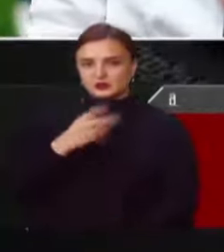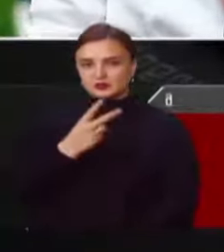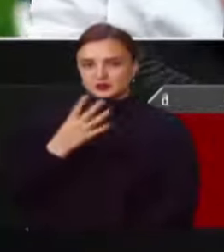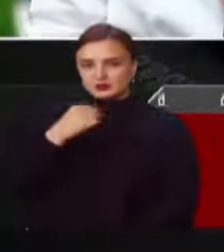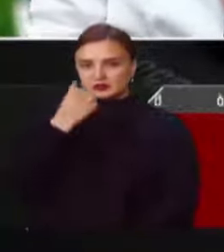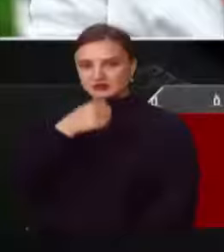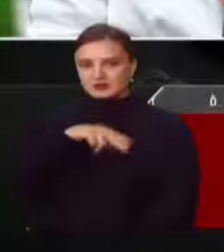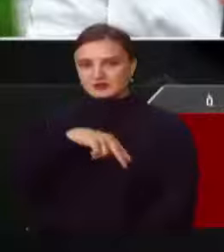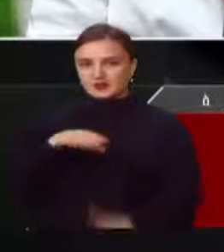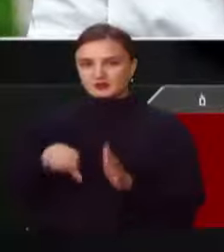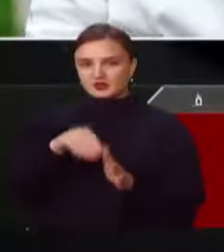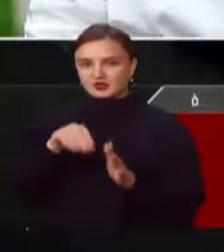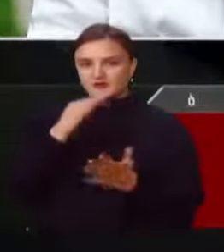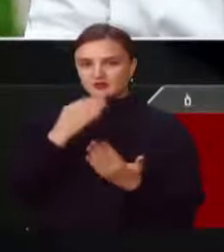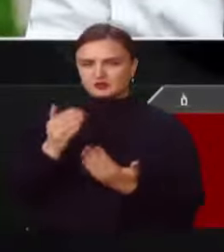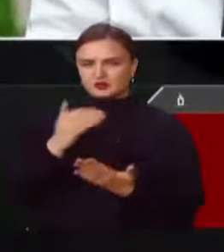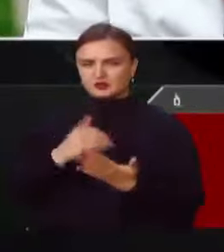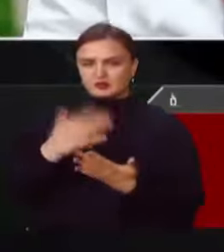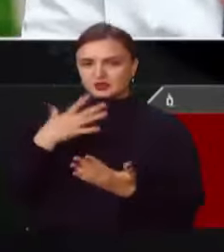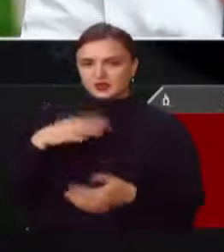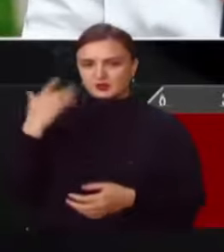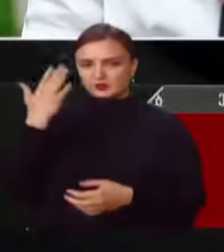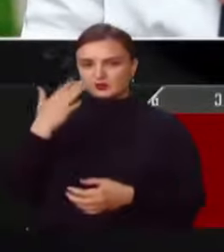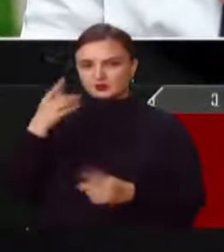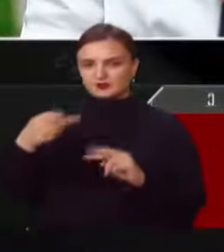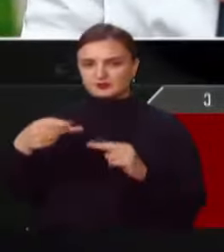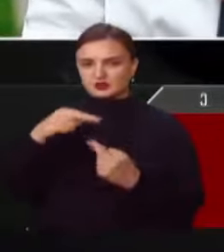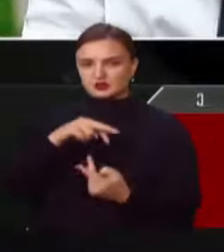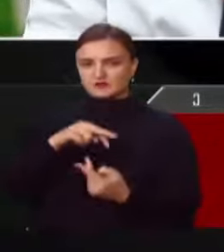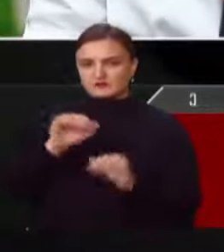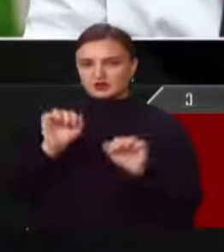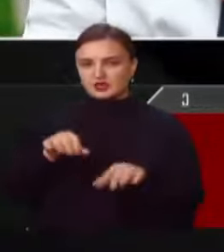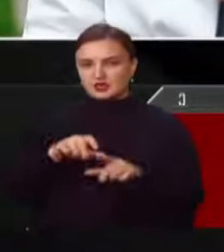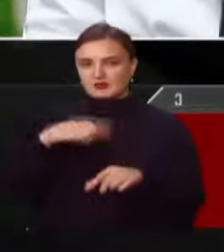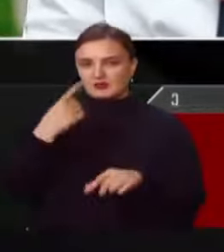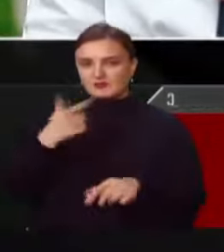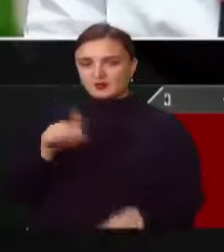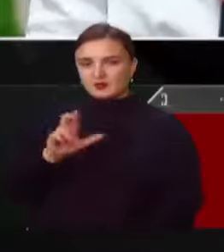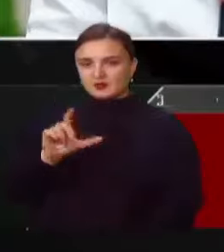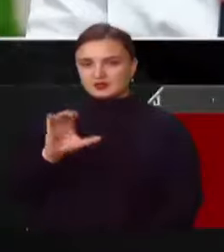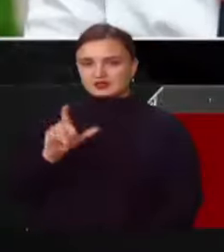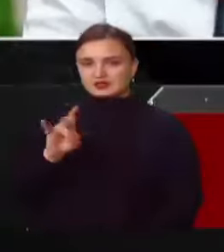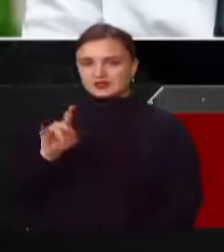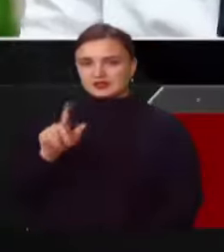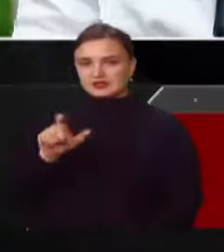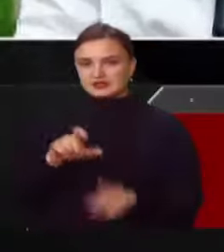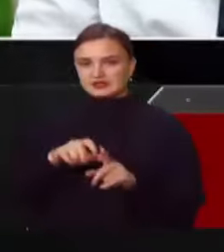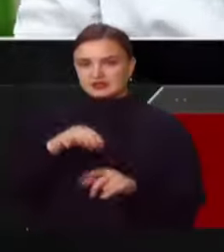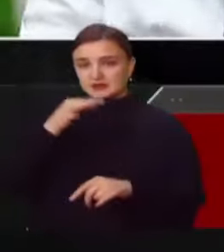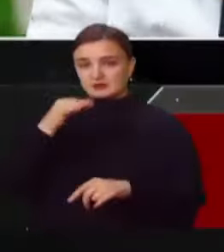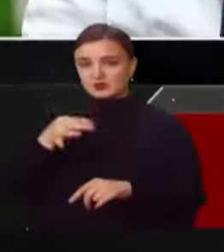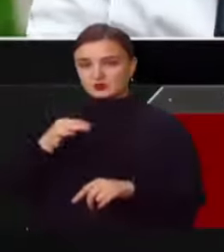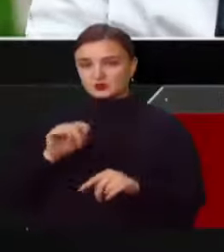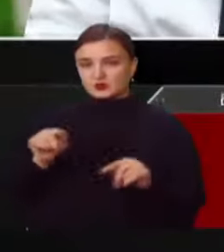2024 წლის საპარლამენტო არჩევნების შემდეგ ქართულ ოცნებას ჩაანაცვლებს. შეიძლება ითქვას, რომ გუბას სანიკიძის ამ რიტორიკას